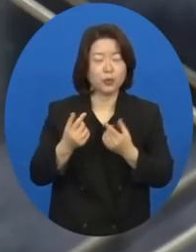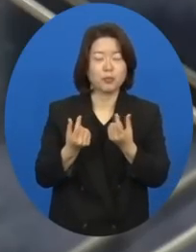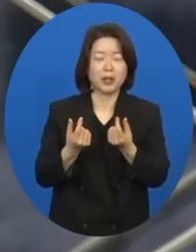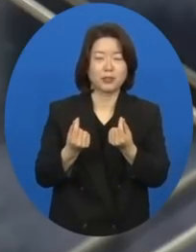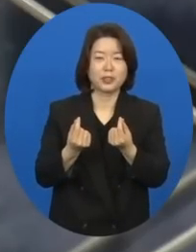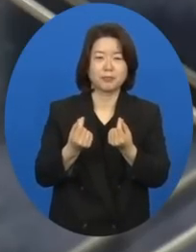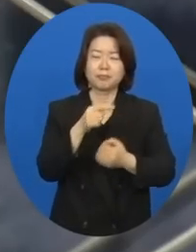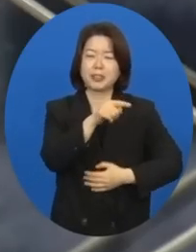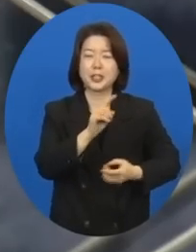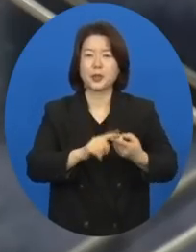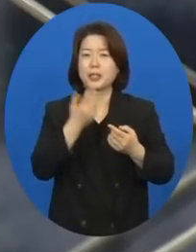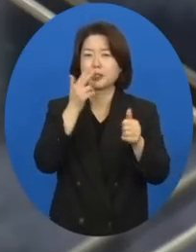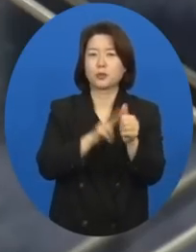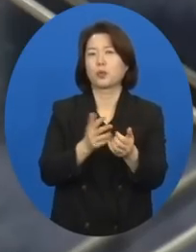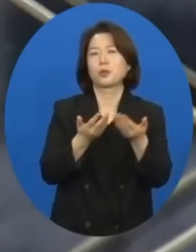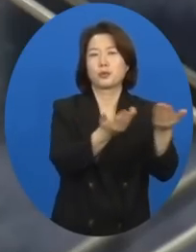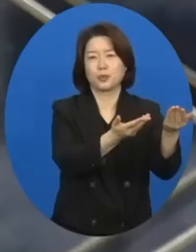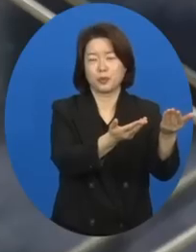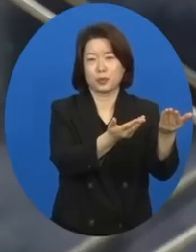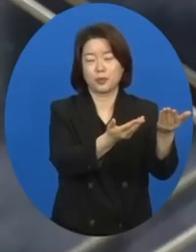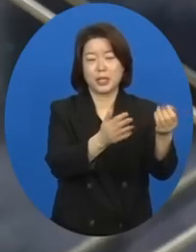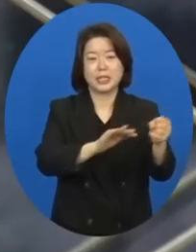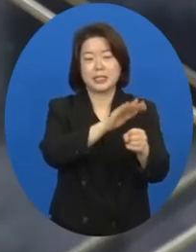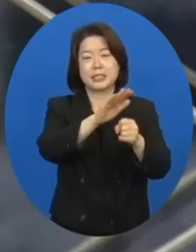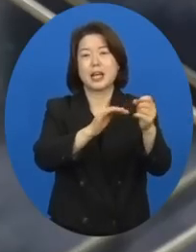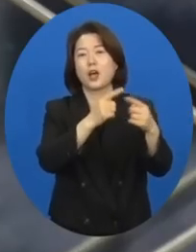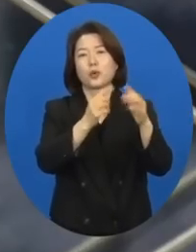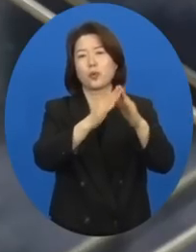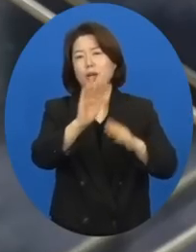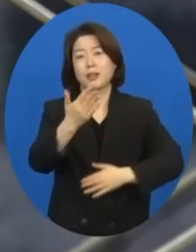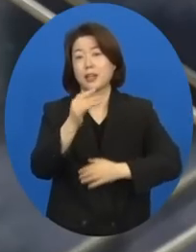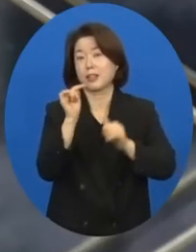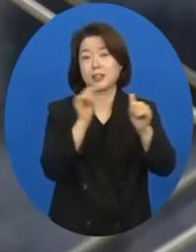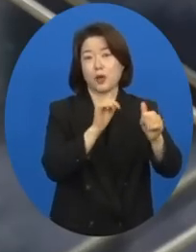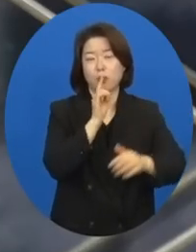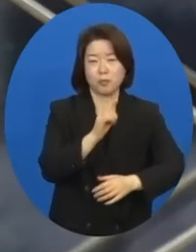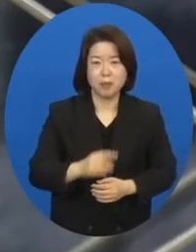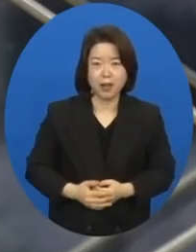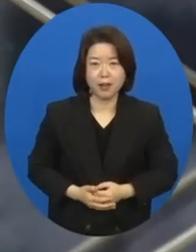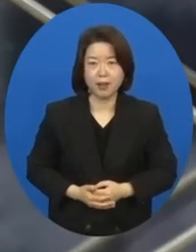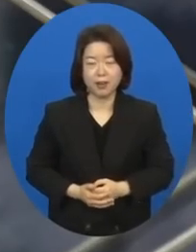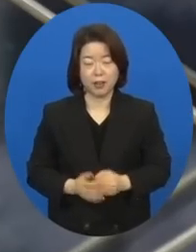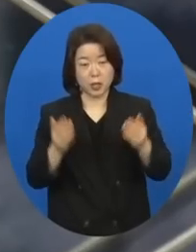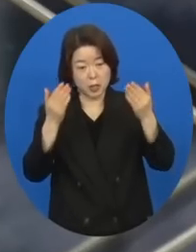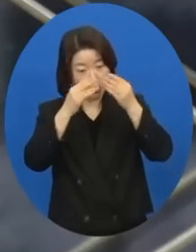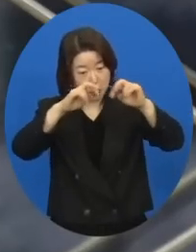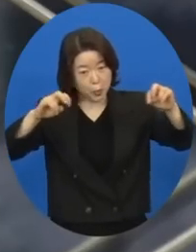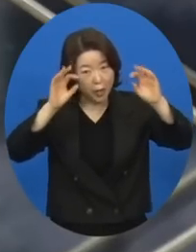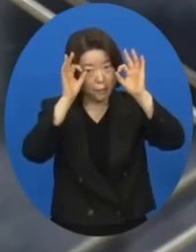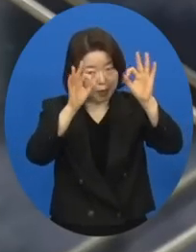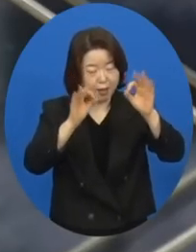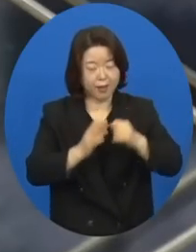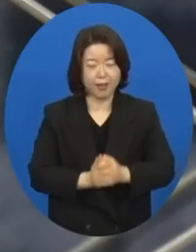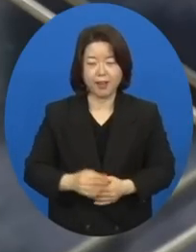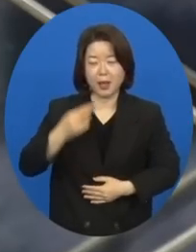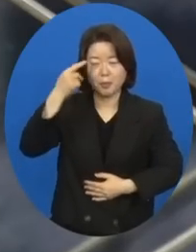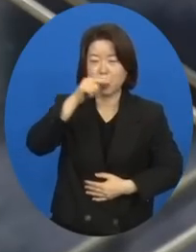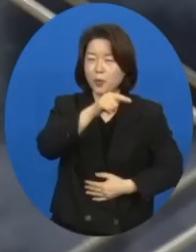이것을 도전합니다. 사랑하는 교회에 대하여서. 그런데 주목할 것이 한 가지가 있어요. 바울이 이를